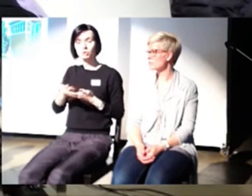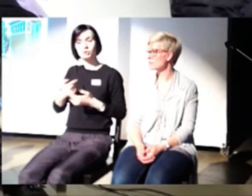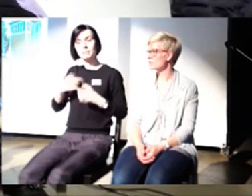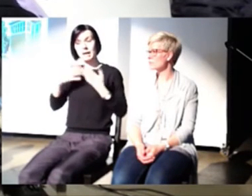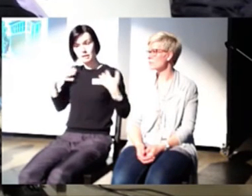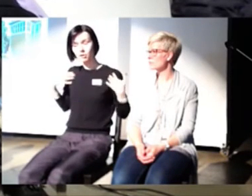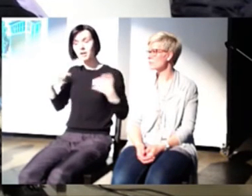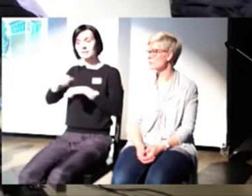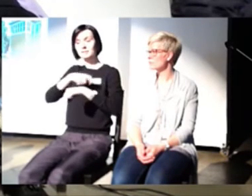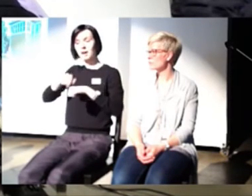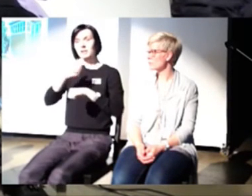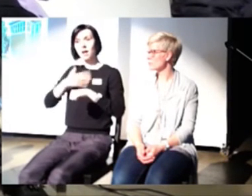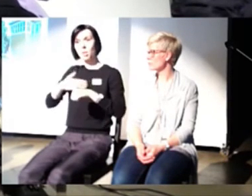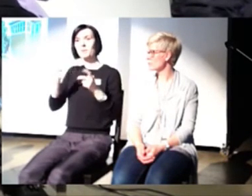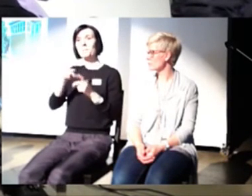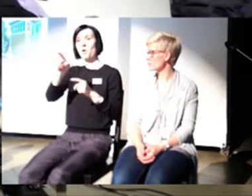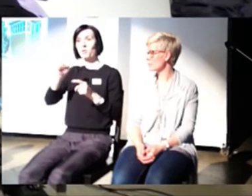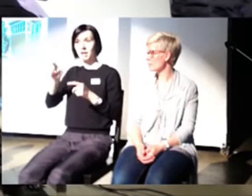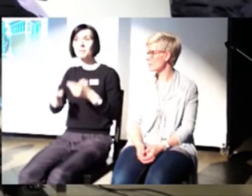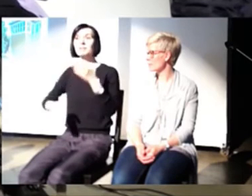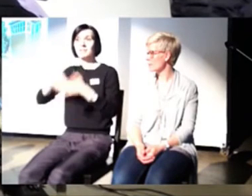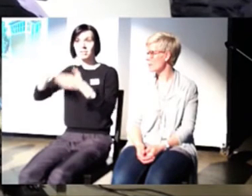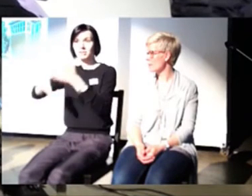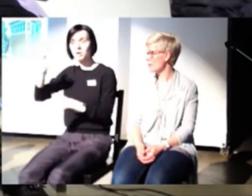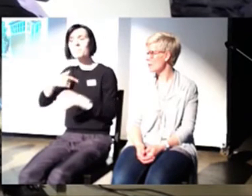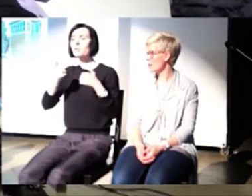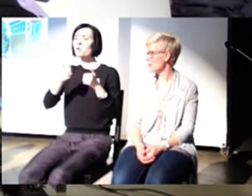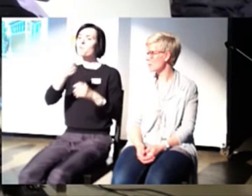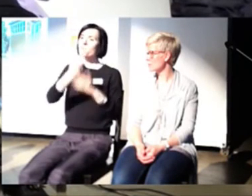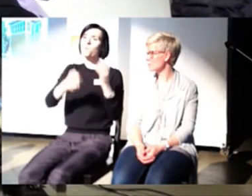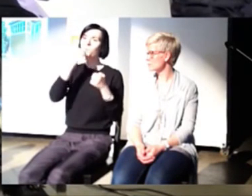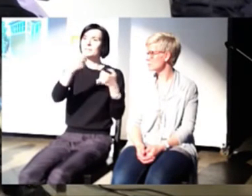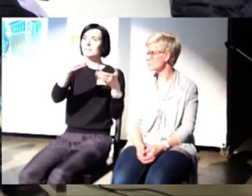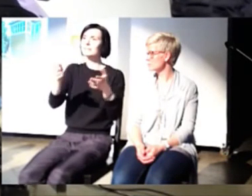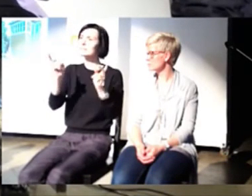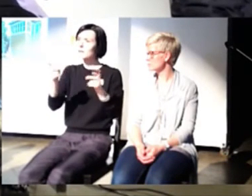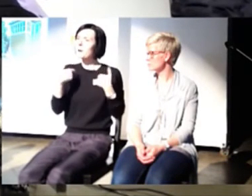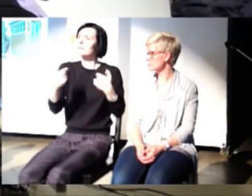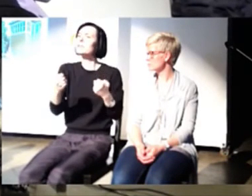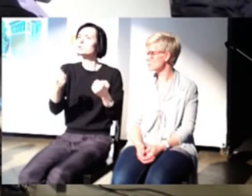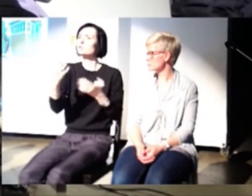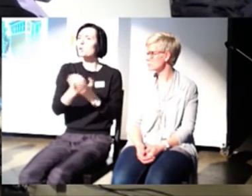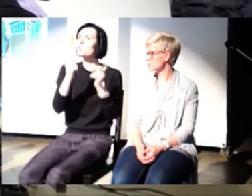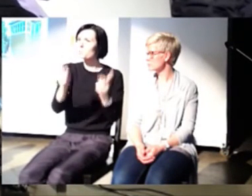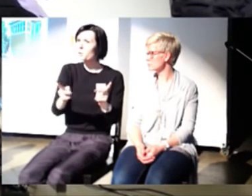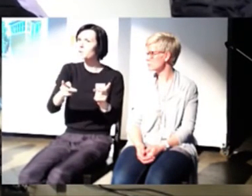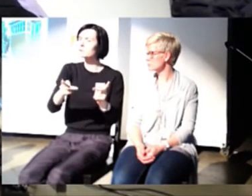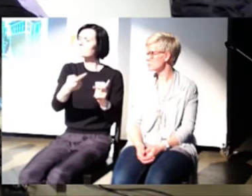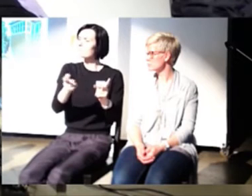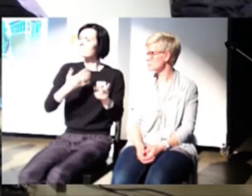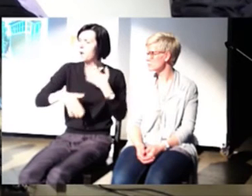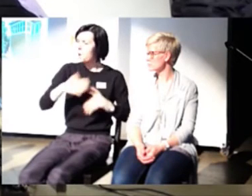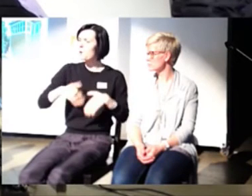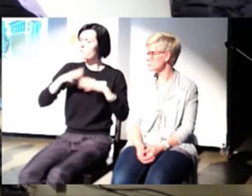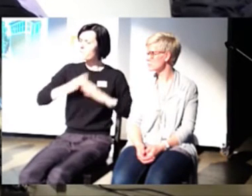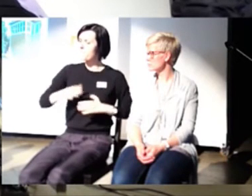ratkomaan näitä asioita. Ja mä toivon, että kaikissa muissa residensseissä löytyisi se sama into, että me halutaan tänne se vammainen taiteilija, joka ehkä